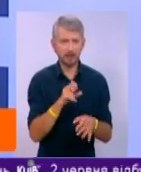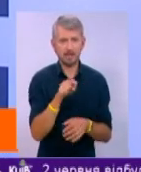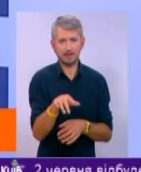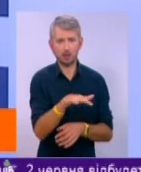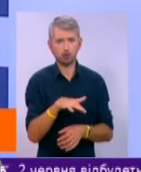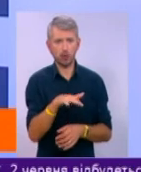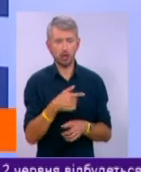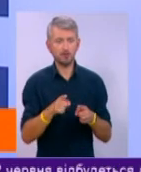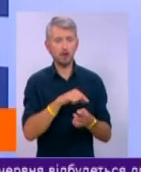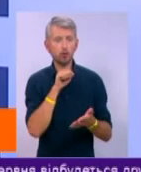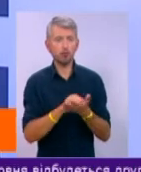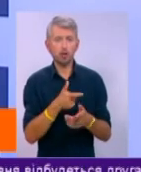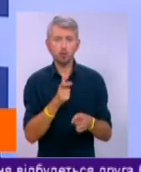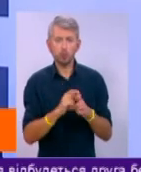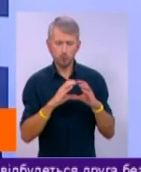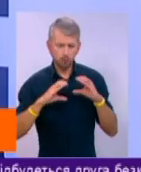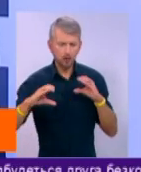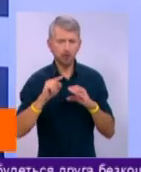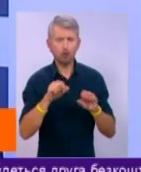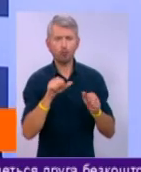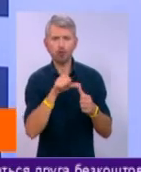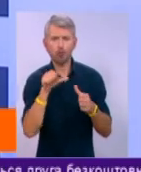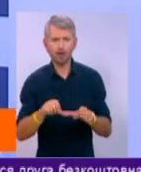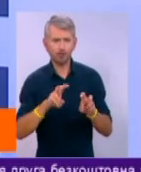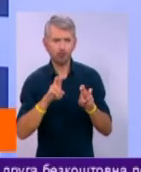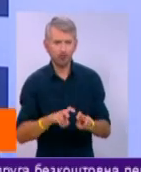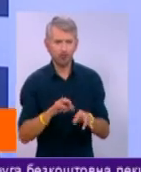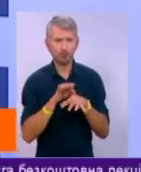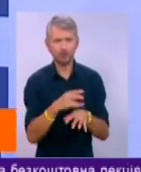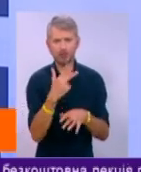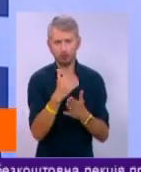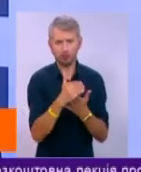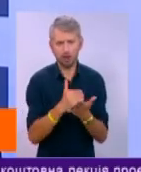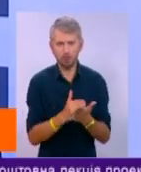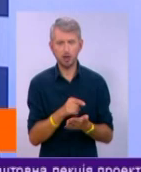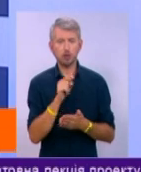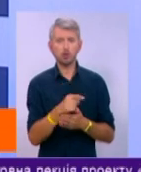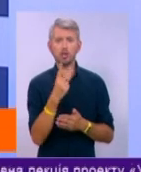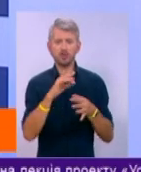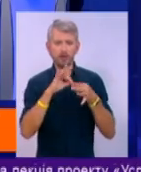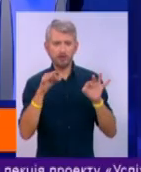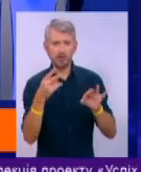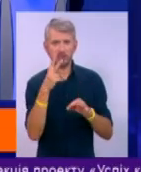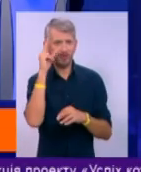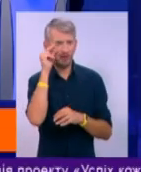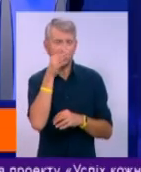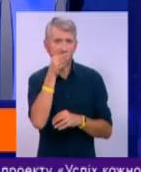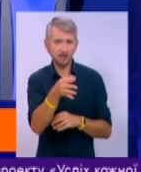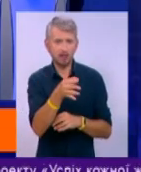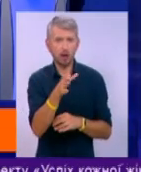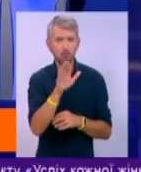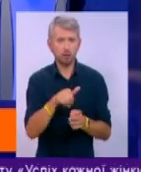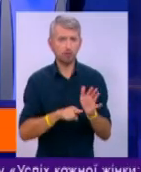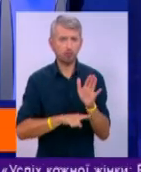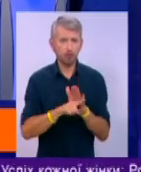Так? І цей документ дуже великий, його можна окремо сісти і три ефіри провести. Тут буквально дві фрази, дві цифри називають, тоді